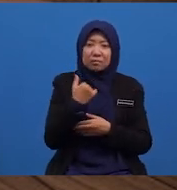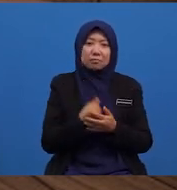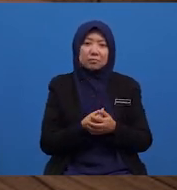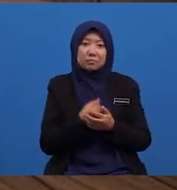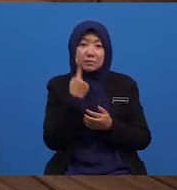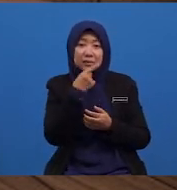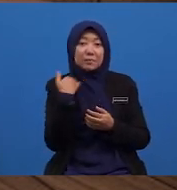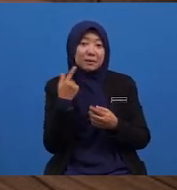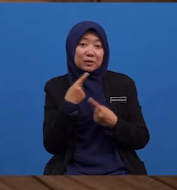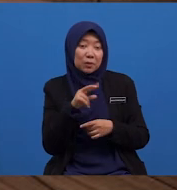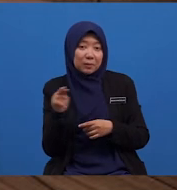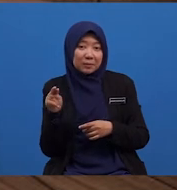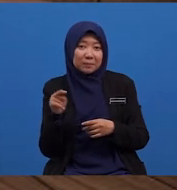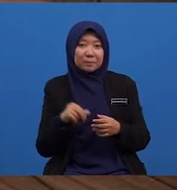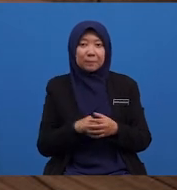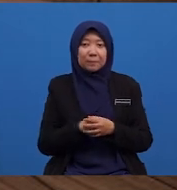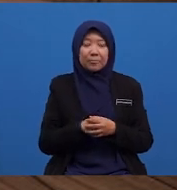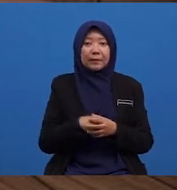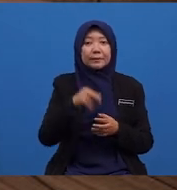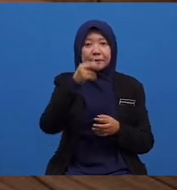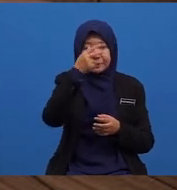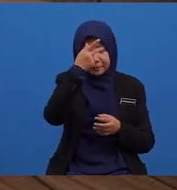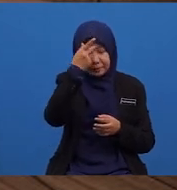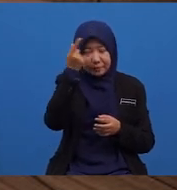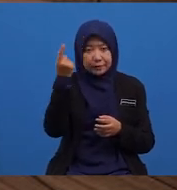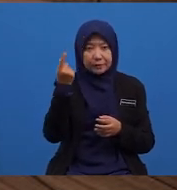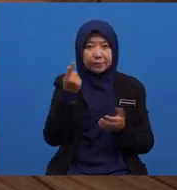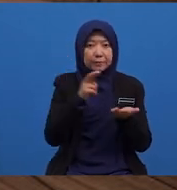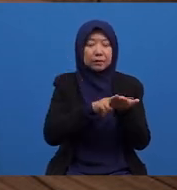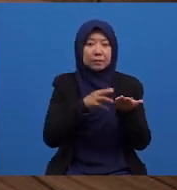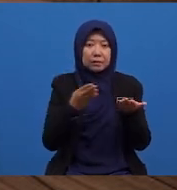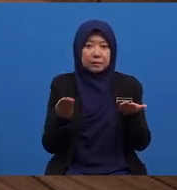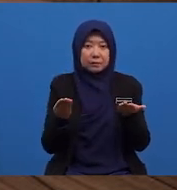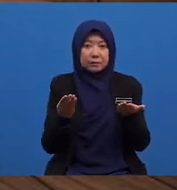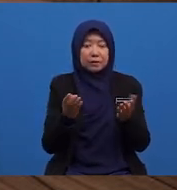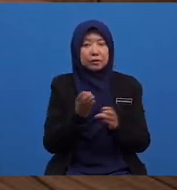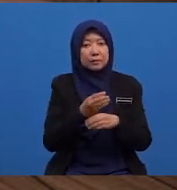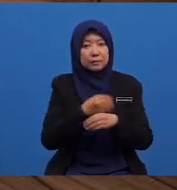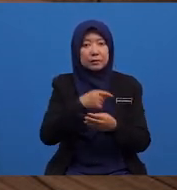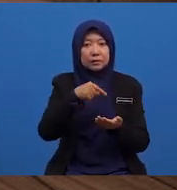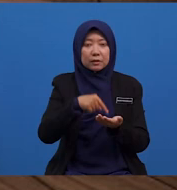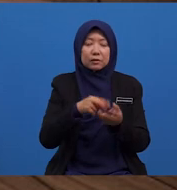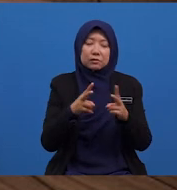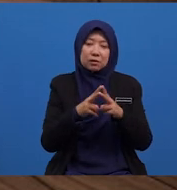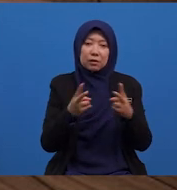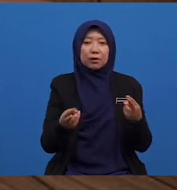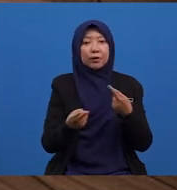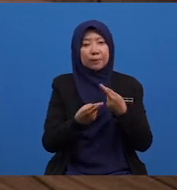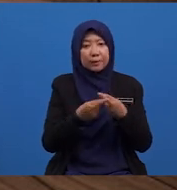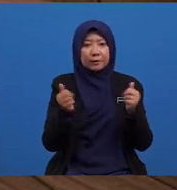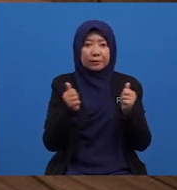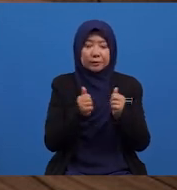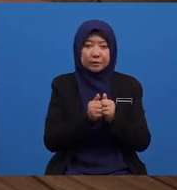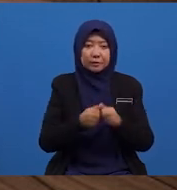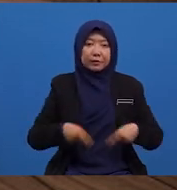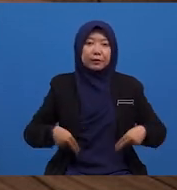jawapan? Ini adalah kerana peribahasa yang diciptakan ini sangat rapat dengan kehidupan masyarakat